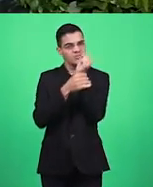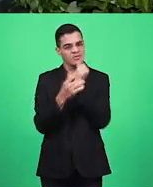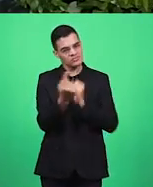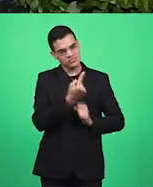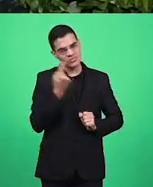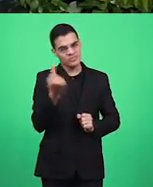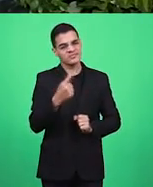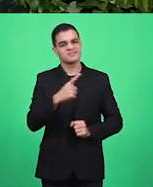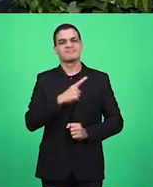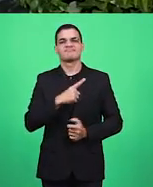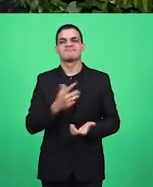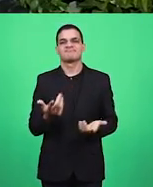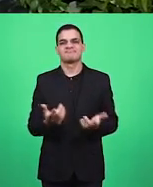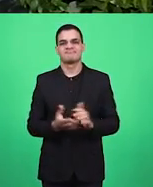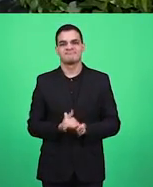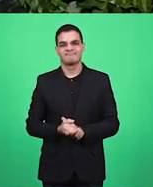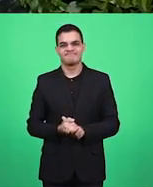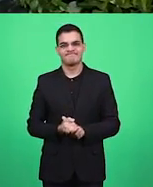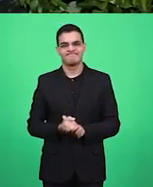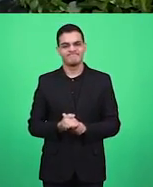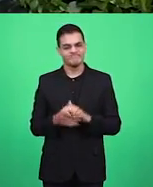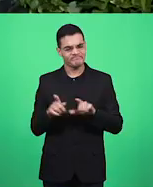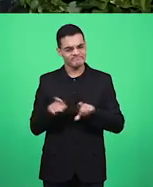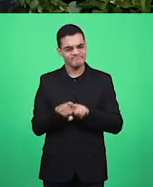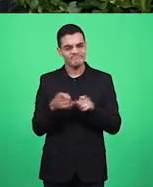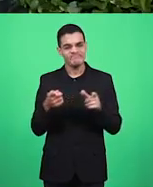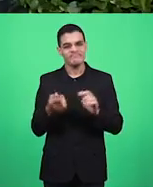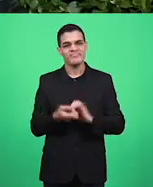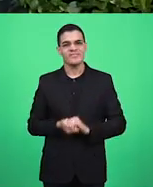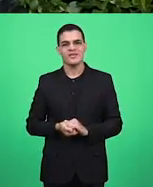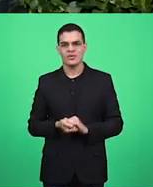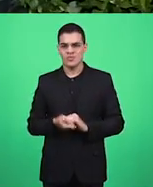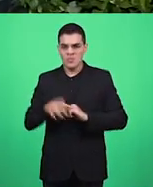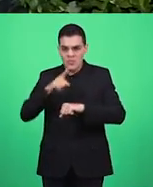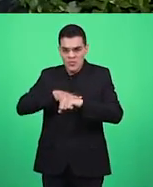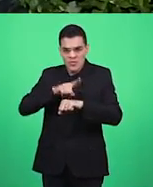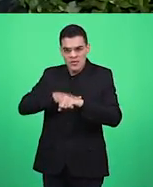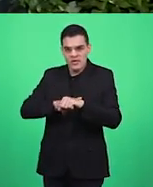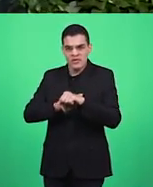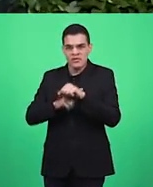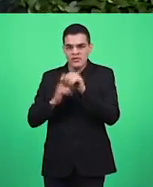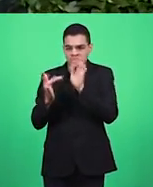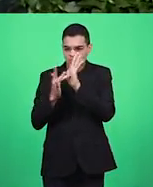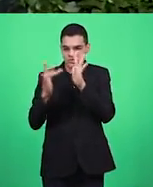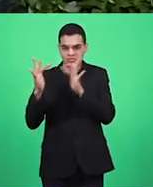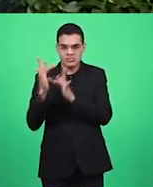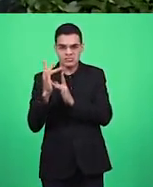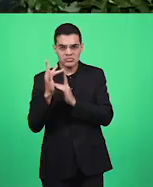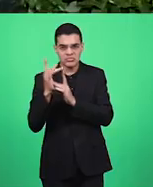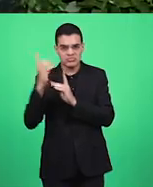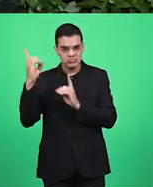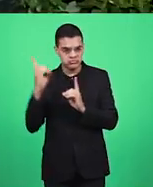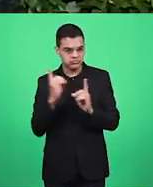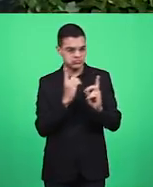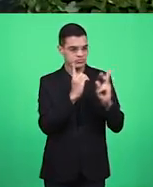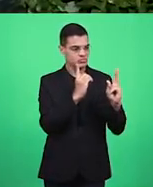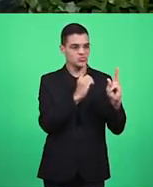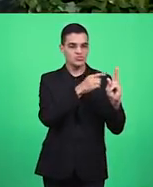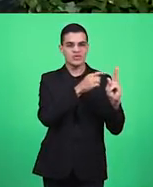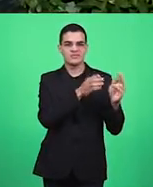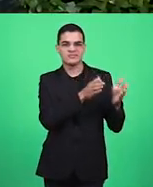твоя безопасность, это наша безопасность в этом. И в конце, после того, как он открывается